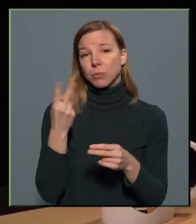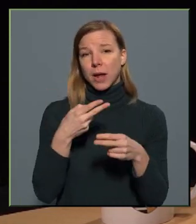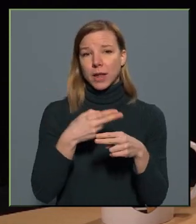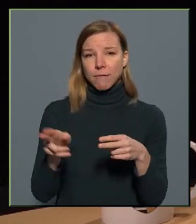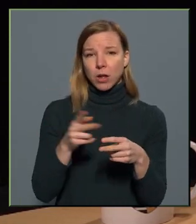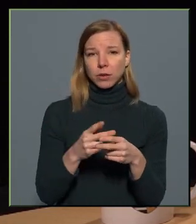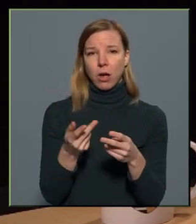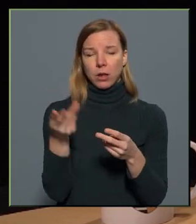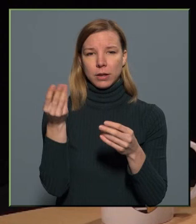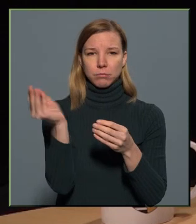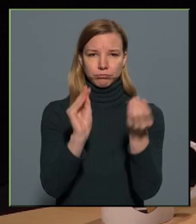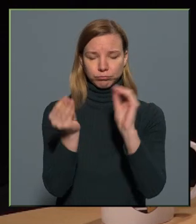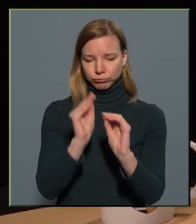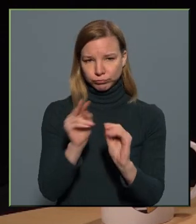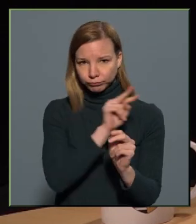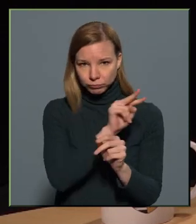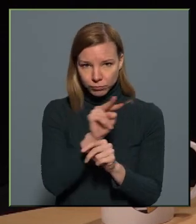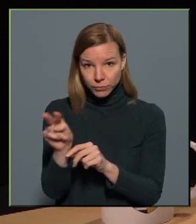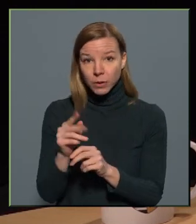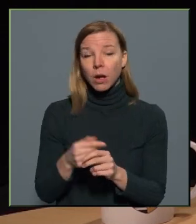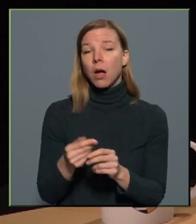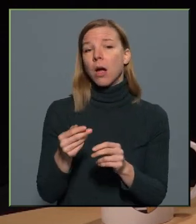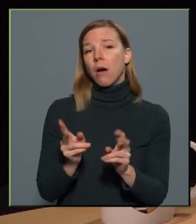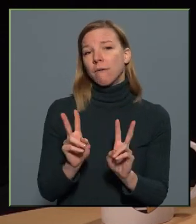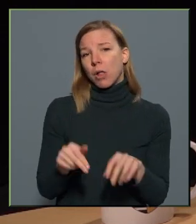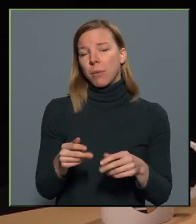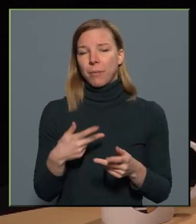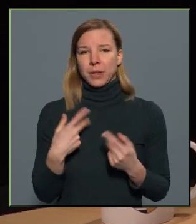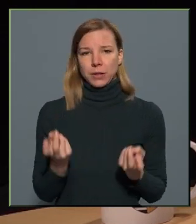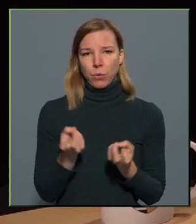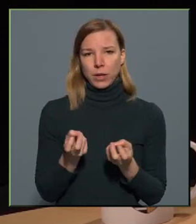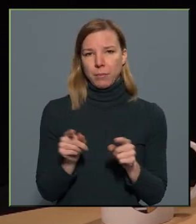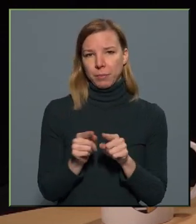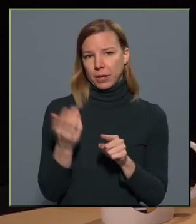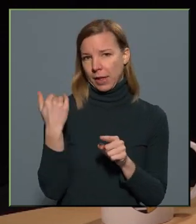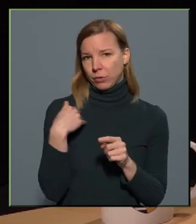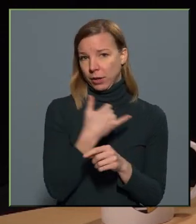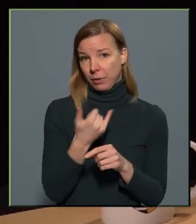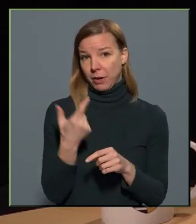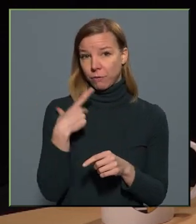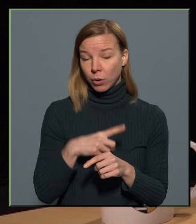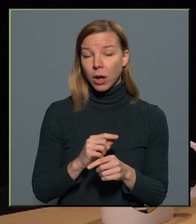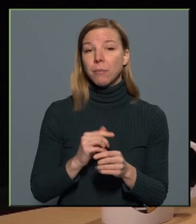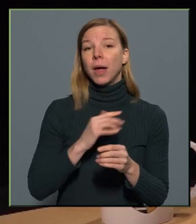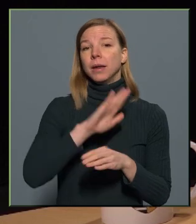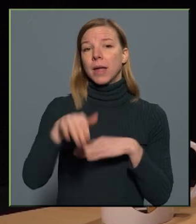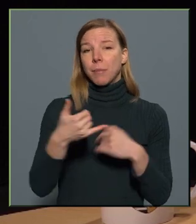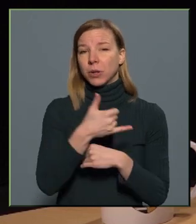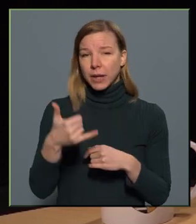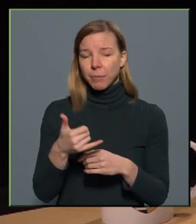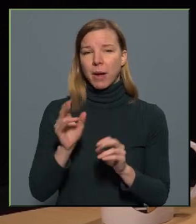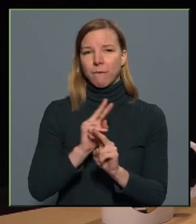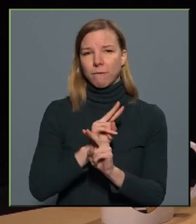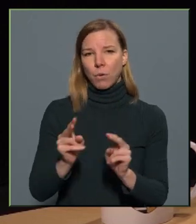össze. Könnyebb dolgunk van egy picivel, mint az elmúlt évek során, hiszen az elmúlt esztendőben komoly tartalékot képeztünk, komoly